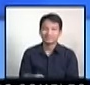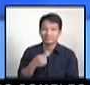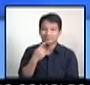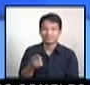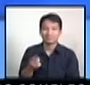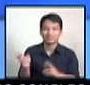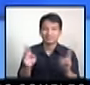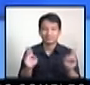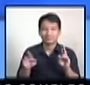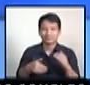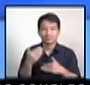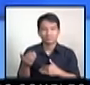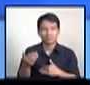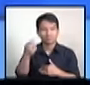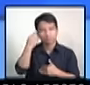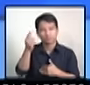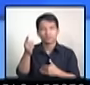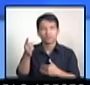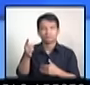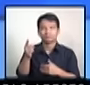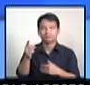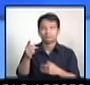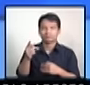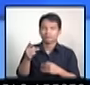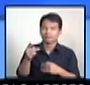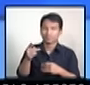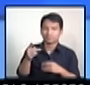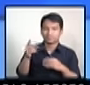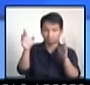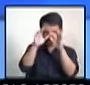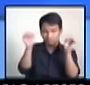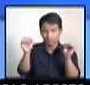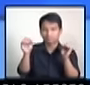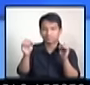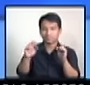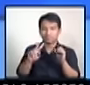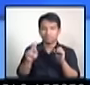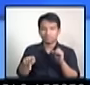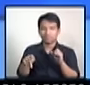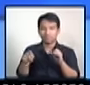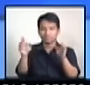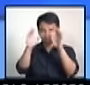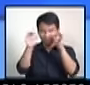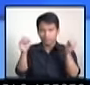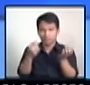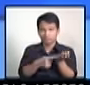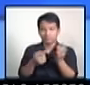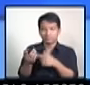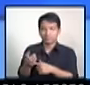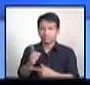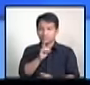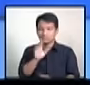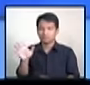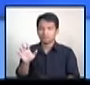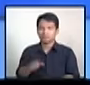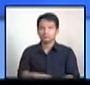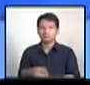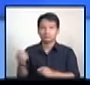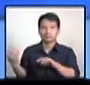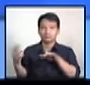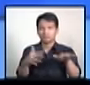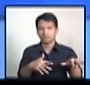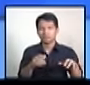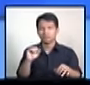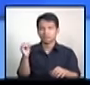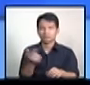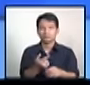Samantala, handa na ang lahat para sa presidential at vice presidential debate na ikinasal ng COMELEC. Nangako ang mga kandidato na dadalo daw sila